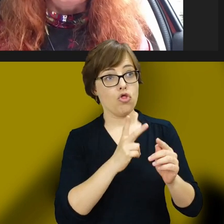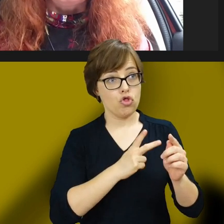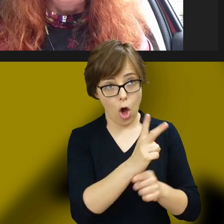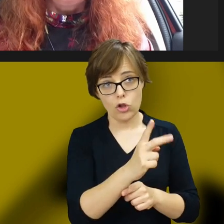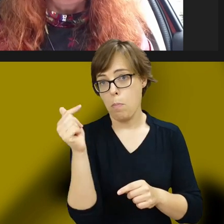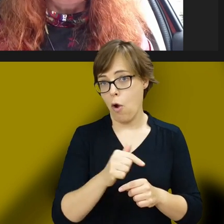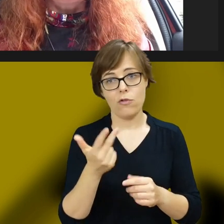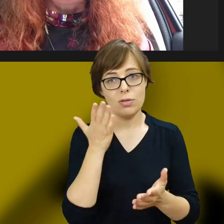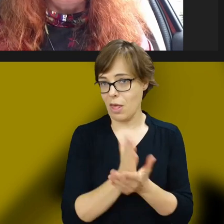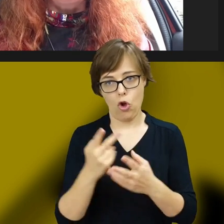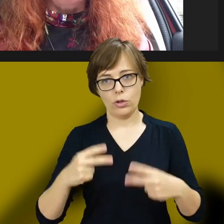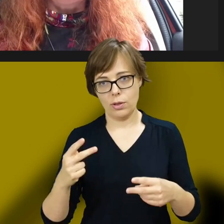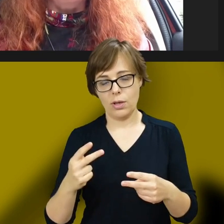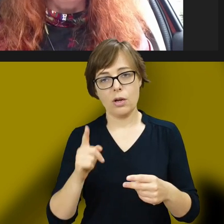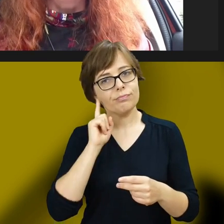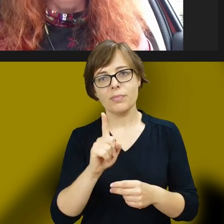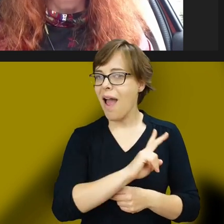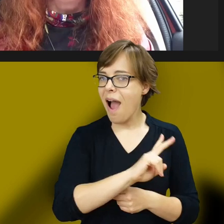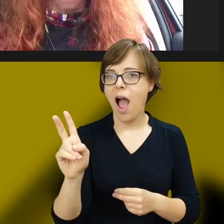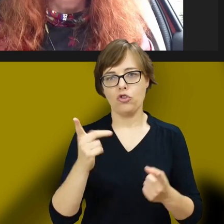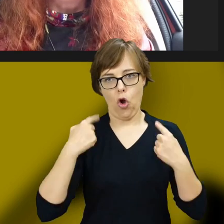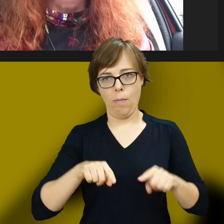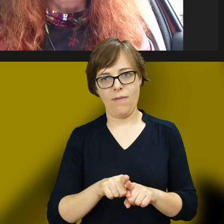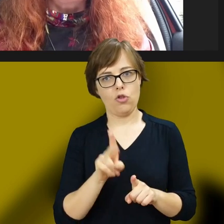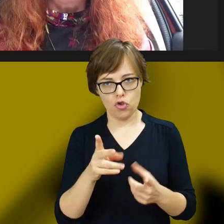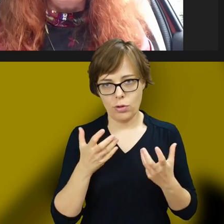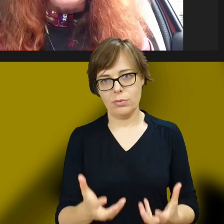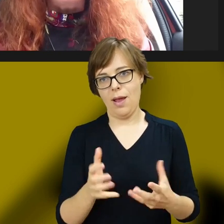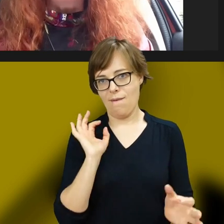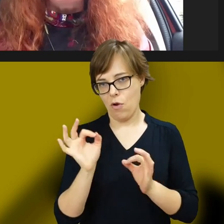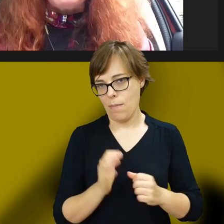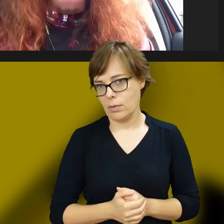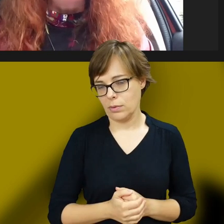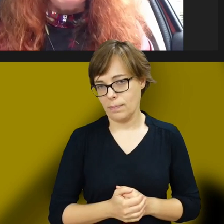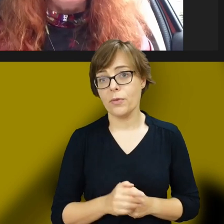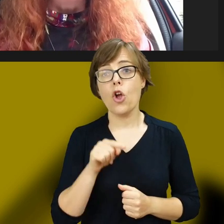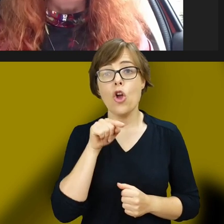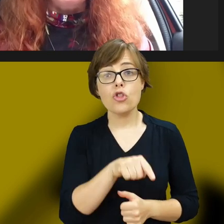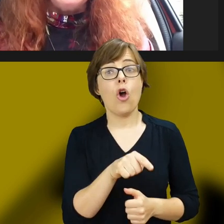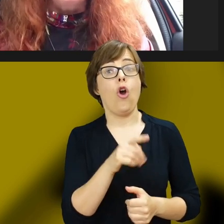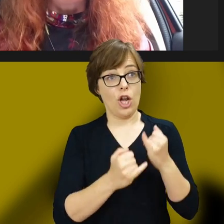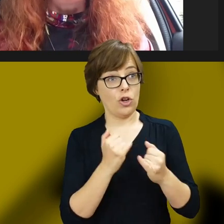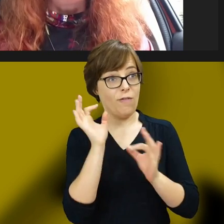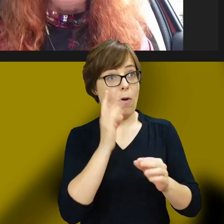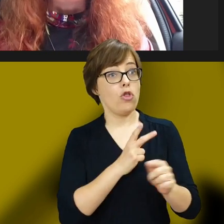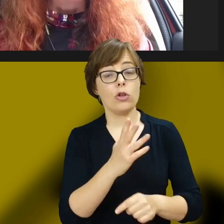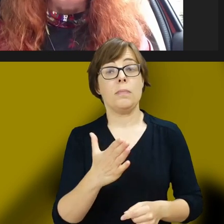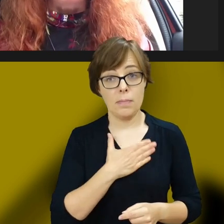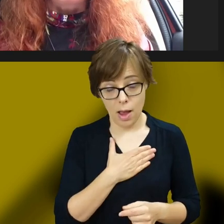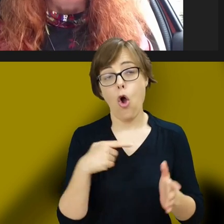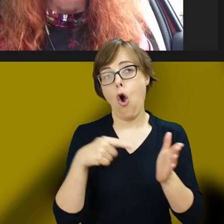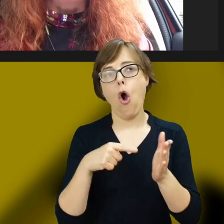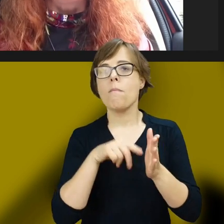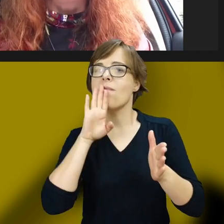dla każdego aktywnego obywatela. Jest taką gwarancją właśnie demokracji, posiadania